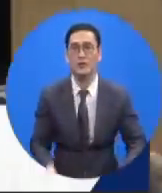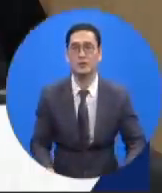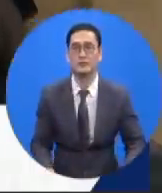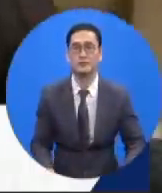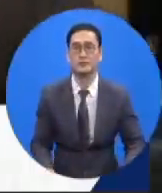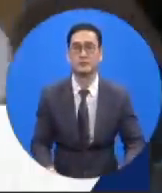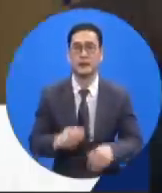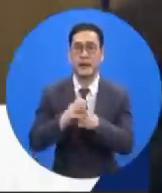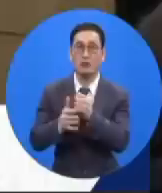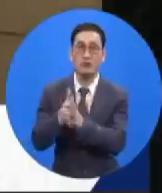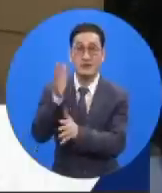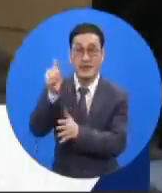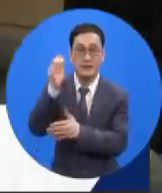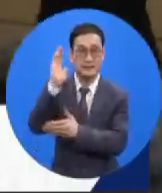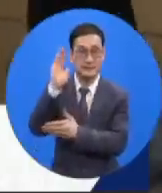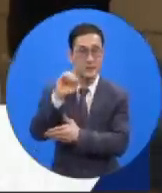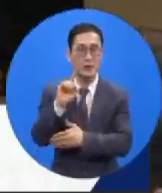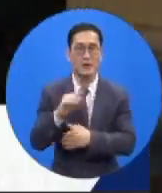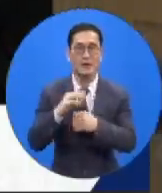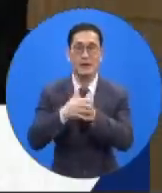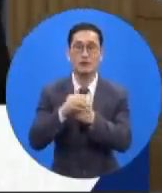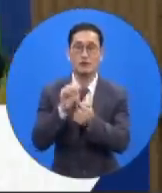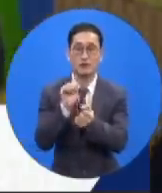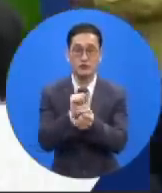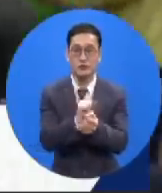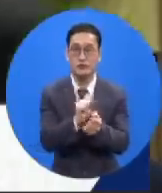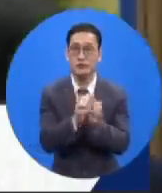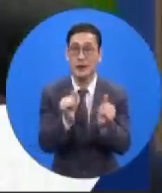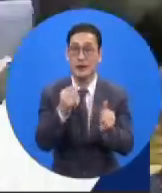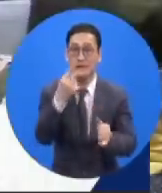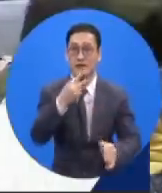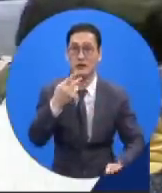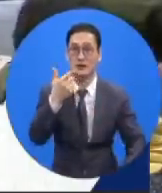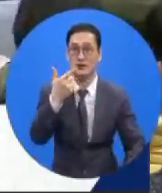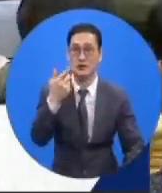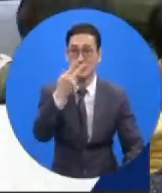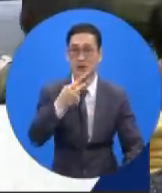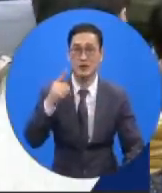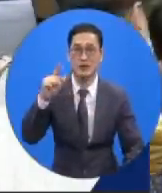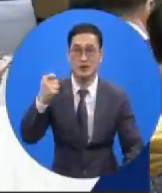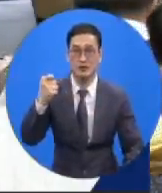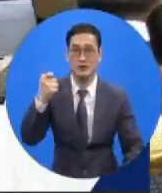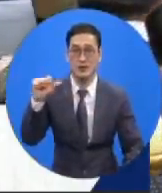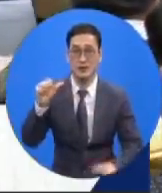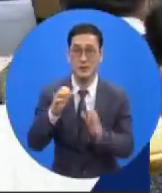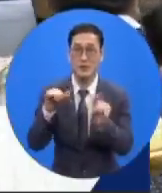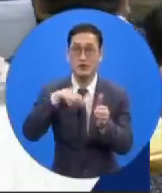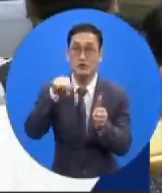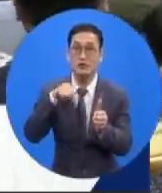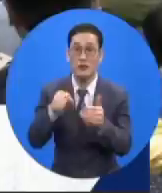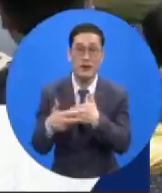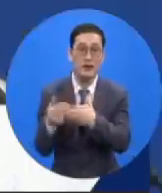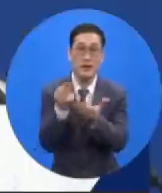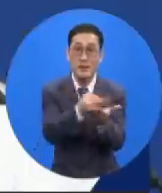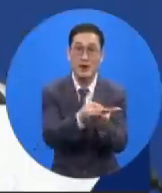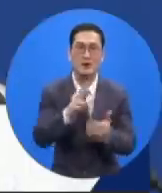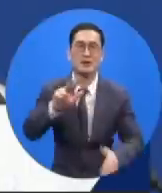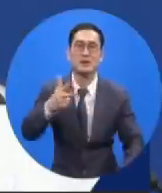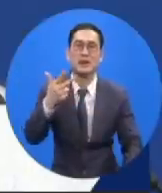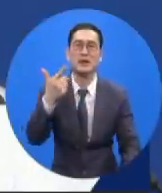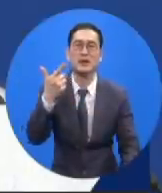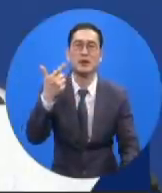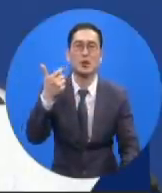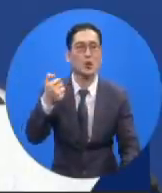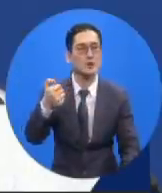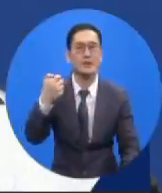브리핑을 열었는데요. 대구 지역 확진자 2,055명 가운데 입원 조치가 이루어진 사람은